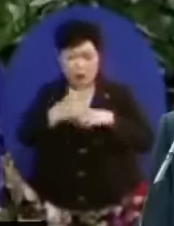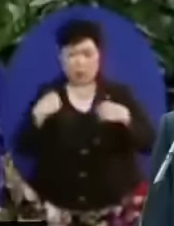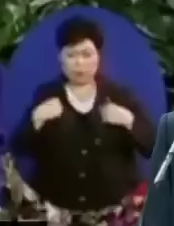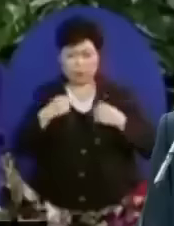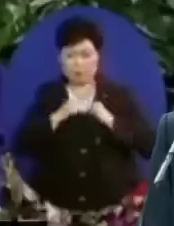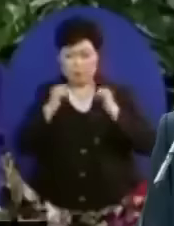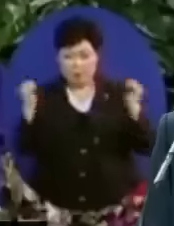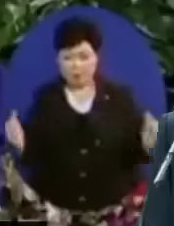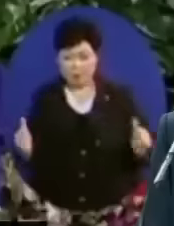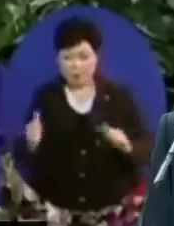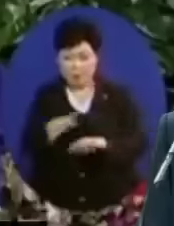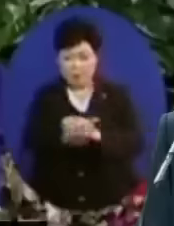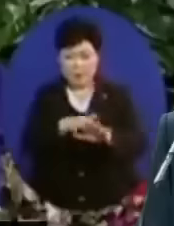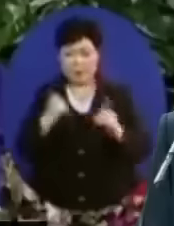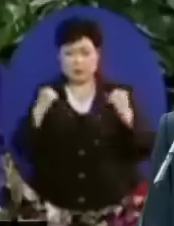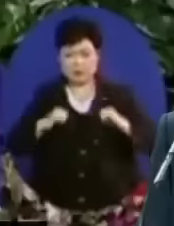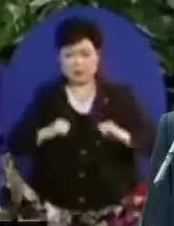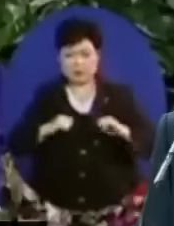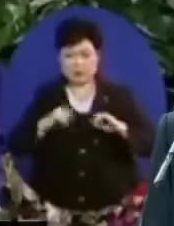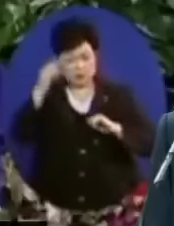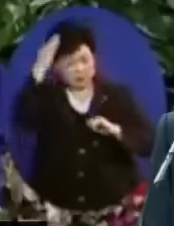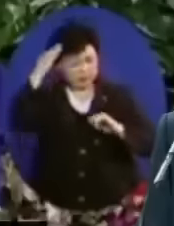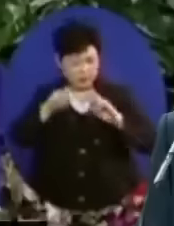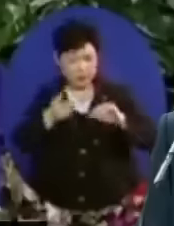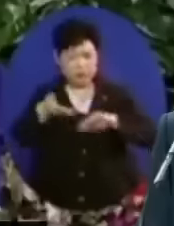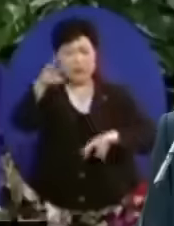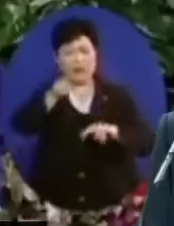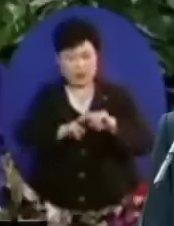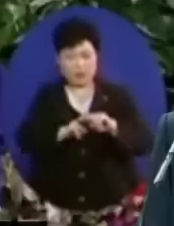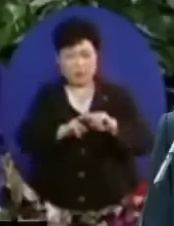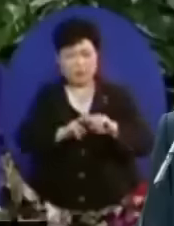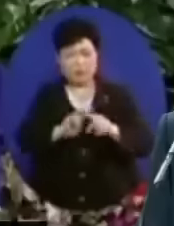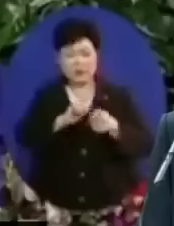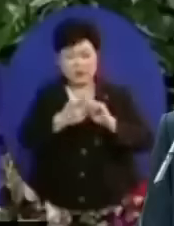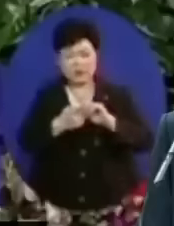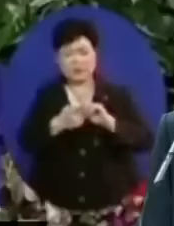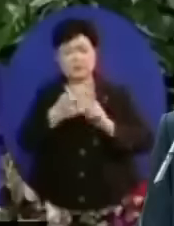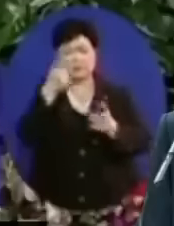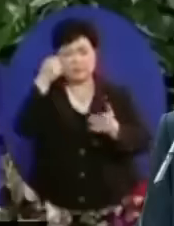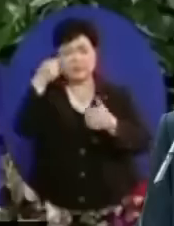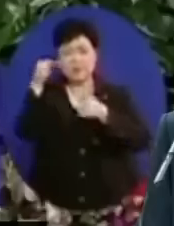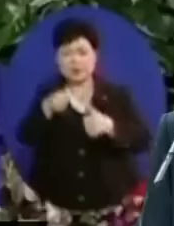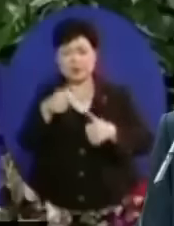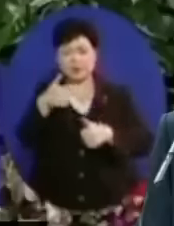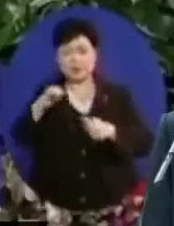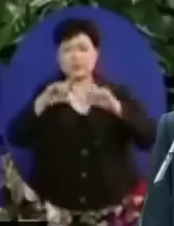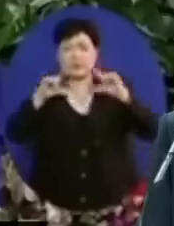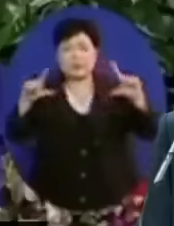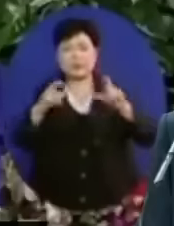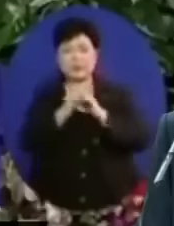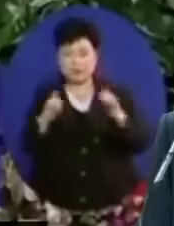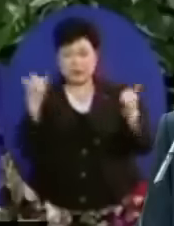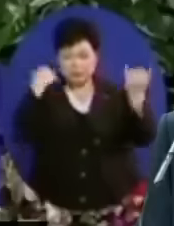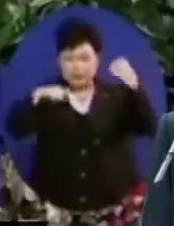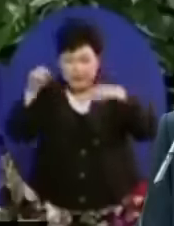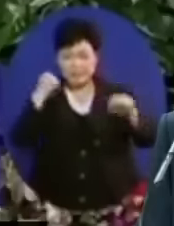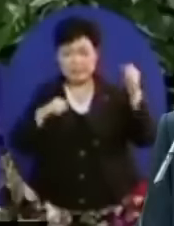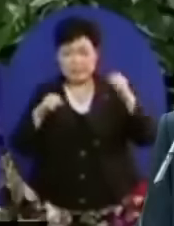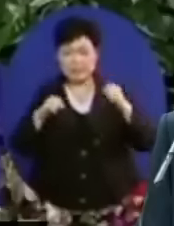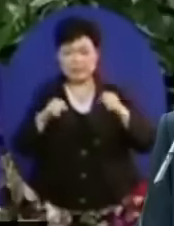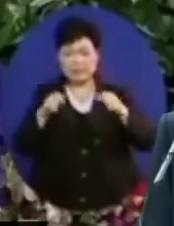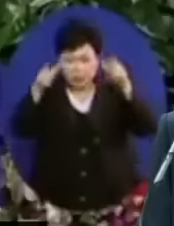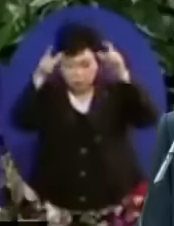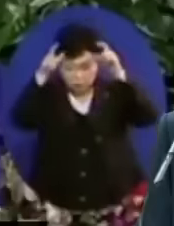입고 제 위에 앉으니라. 왕과 그의 대신들이 조서를 내려 니느웨에 선포하여 이르되 사람이나 짐승이나